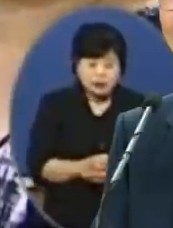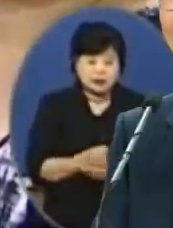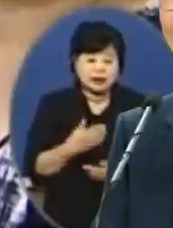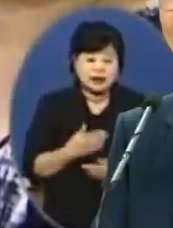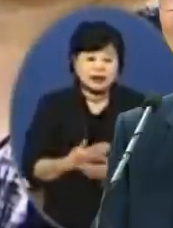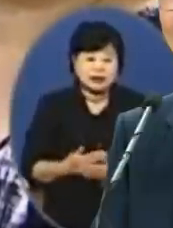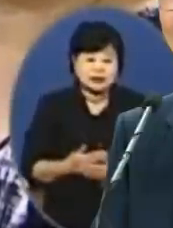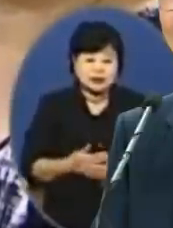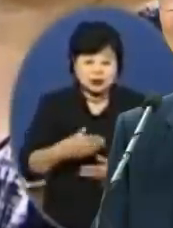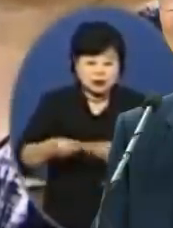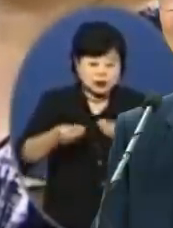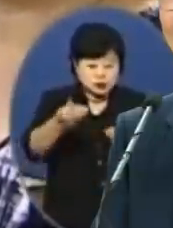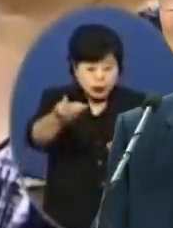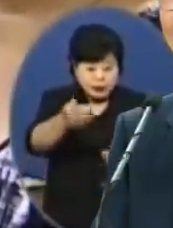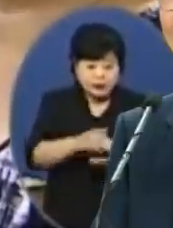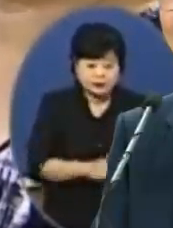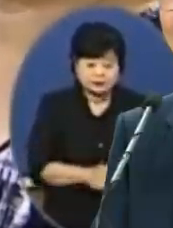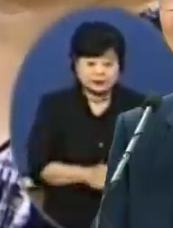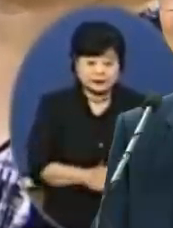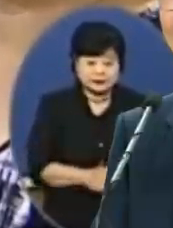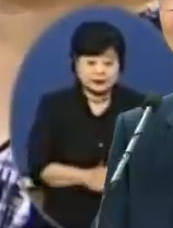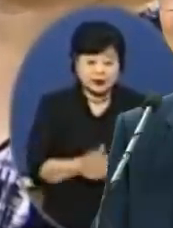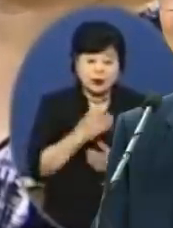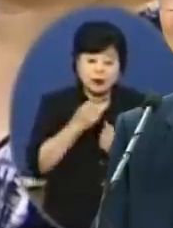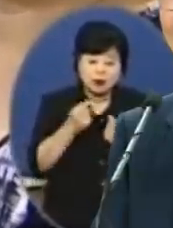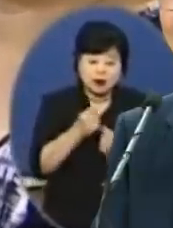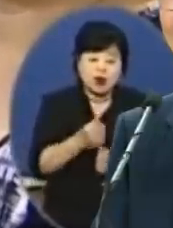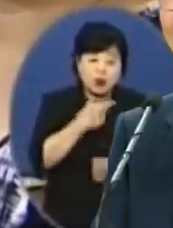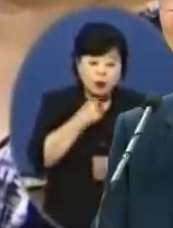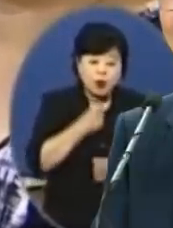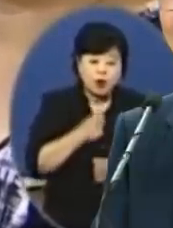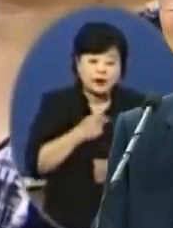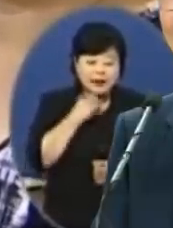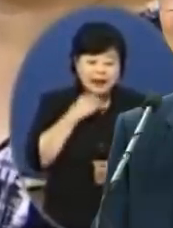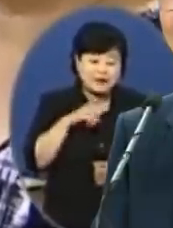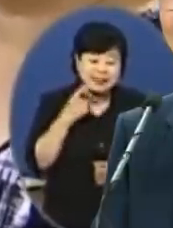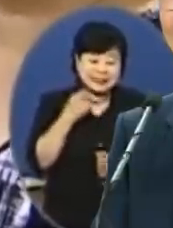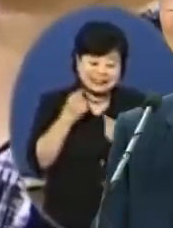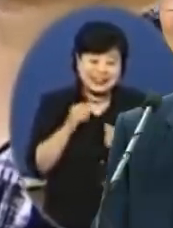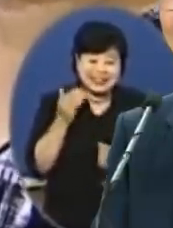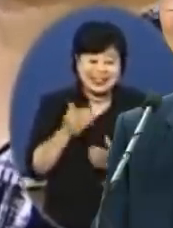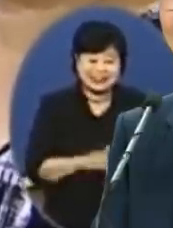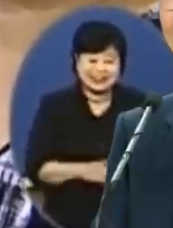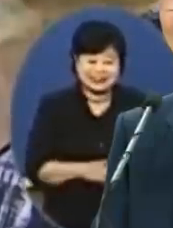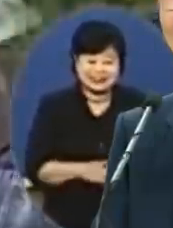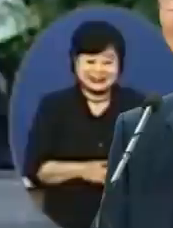구워줄 줄 알아서 꾸지 않는 사람이 되어야 되고, 건강하여 원하시면 100살까지 살아야 되는 것입니다.